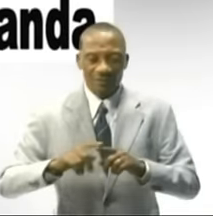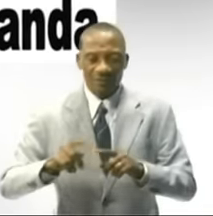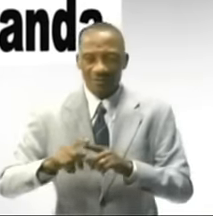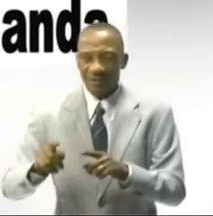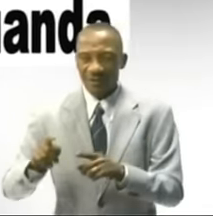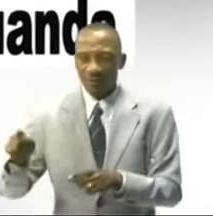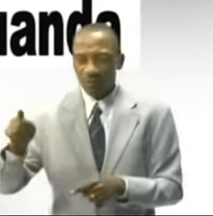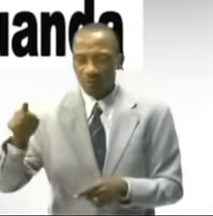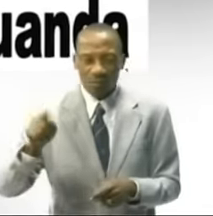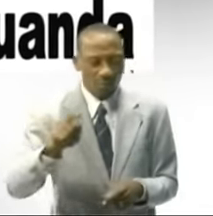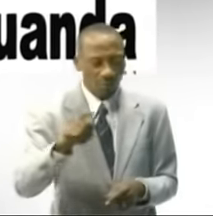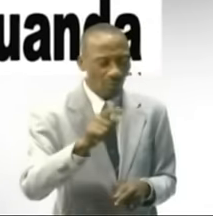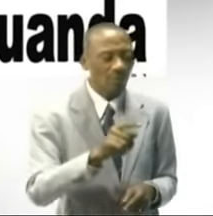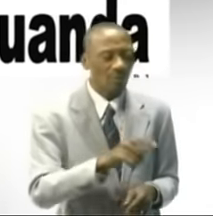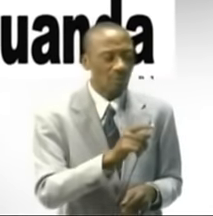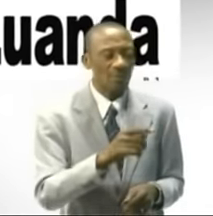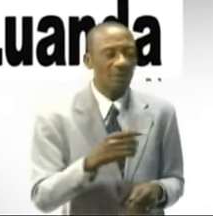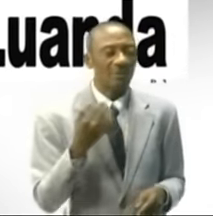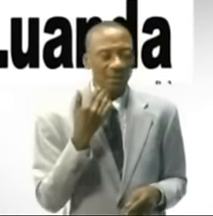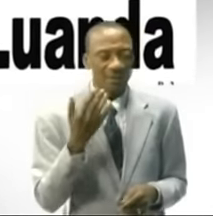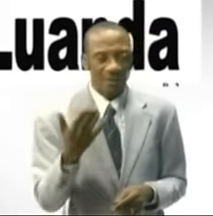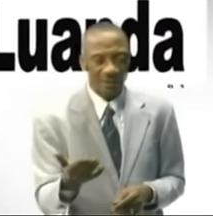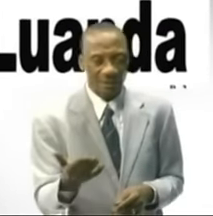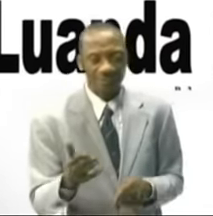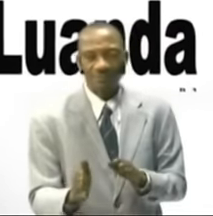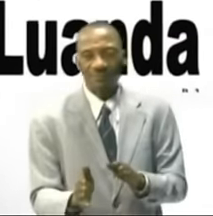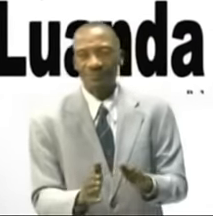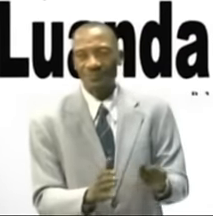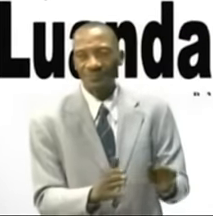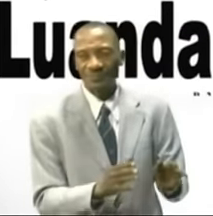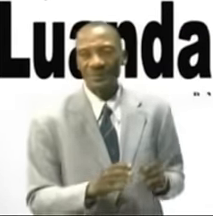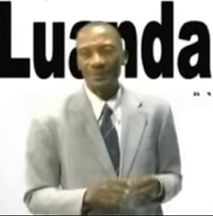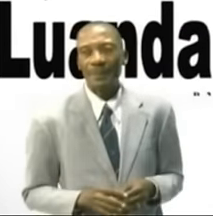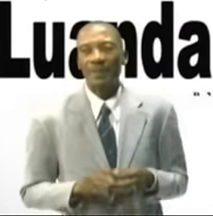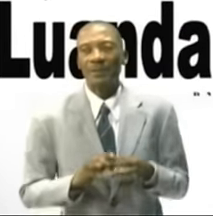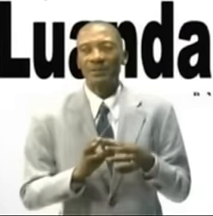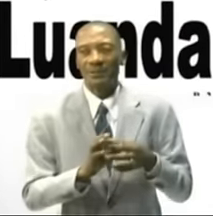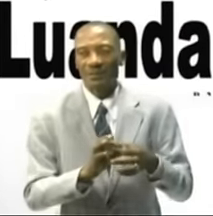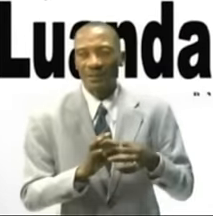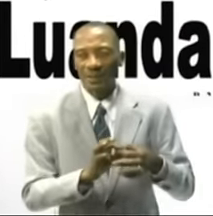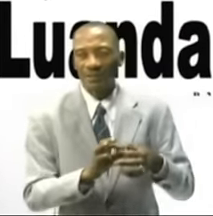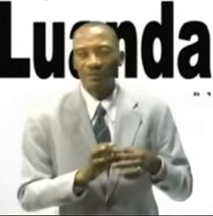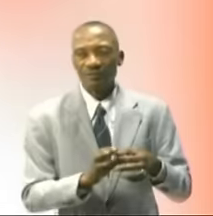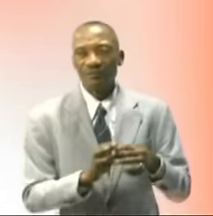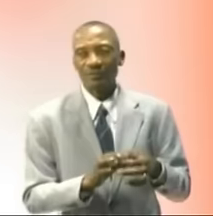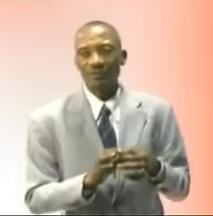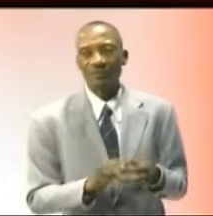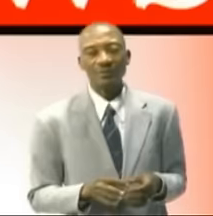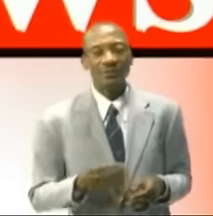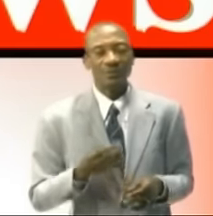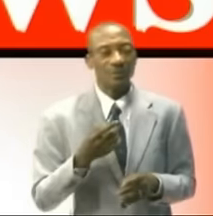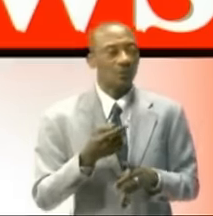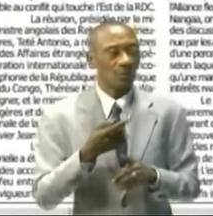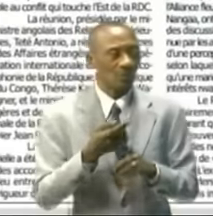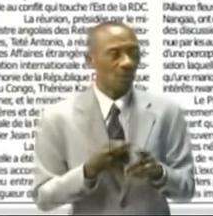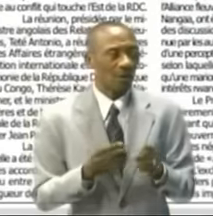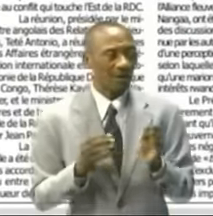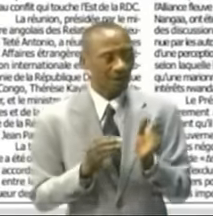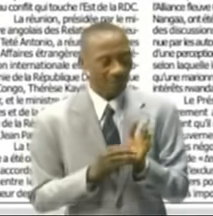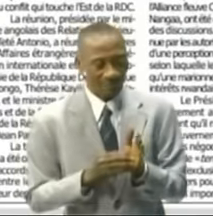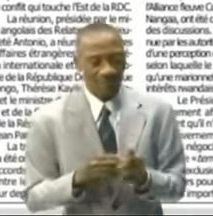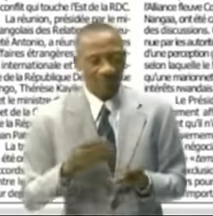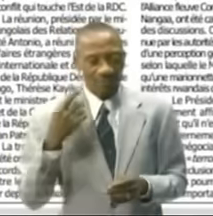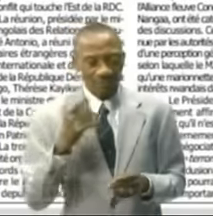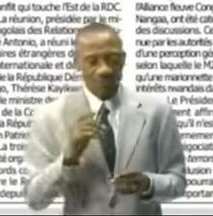Négociations de paix RDC-Rwanda, prochain rendez-vous les 9 et 10 septembre à Luanda, titre Econews. La